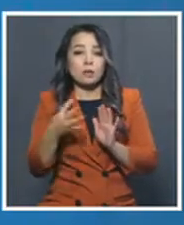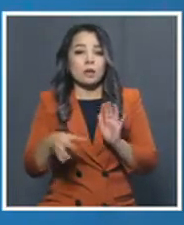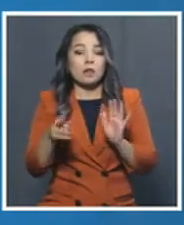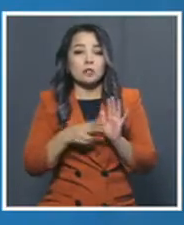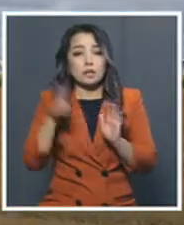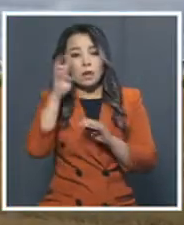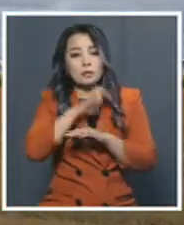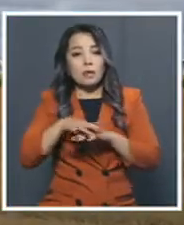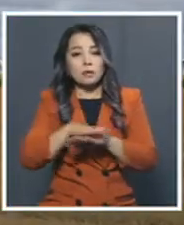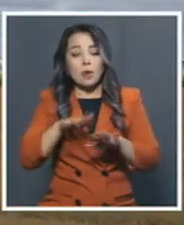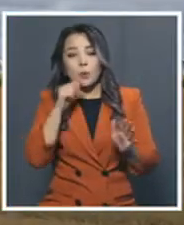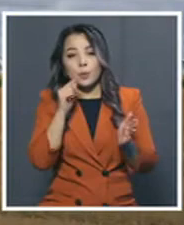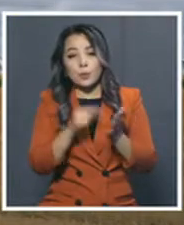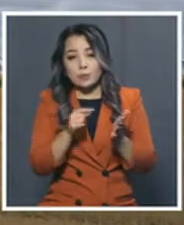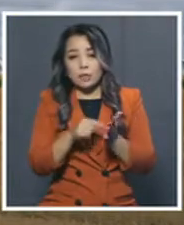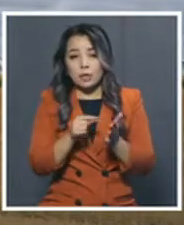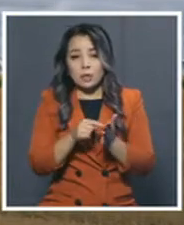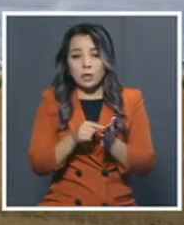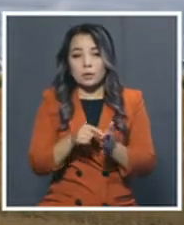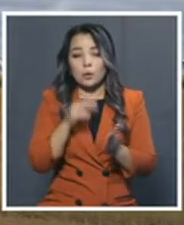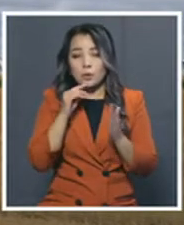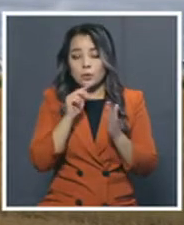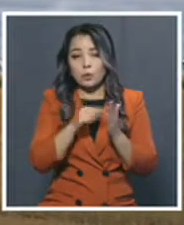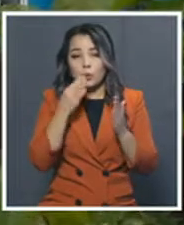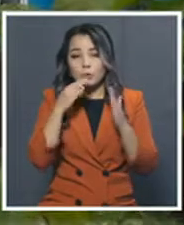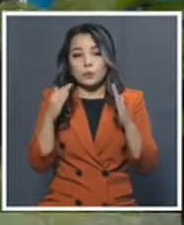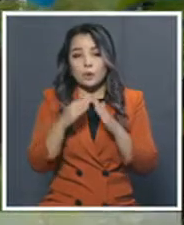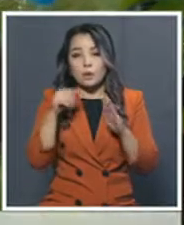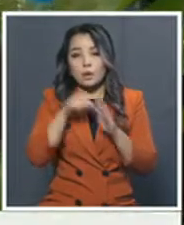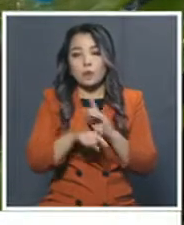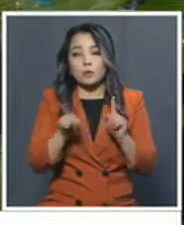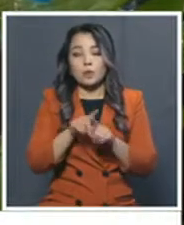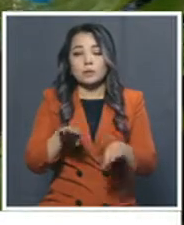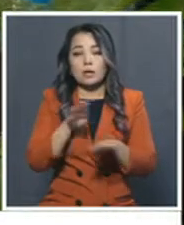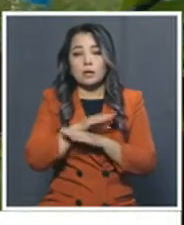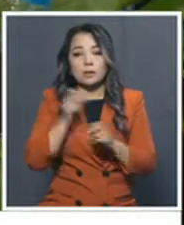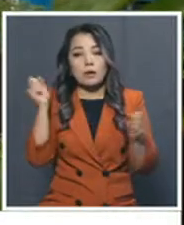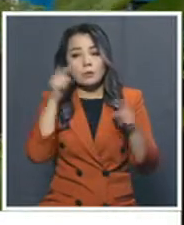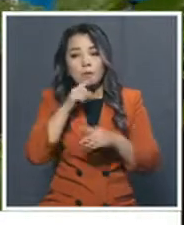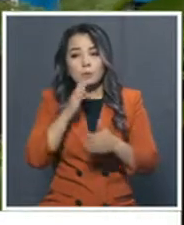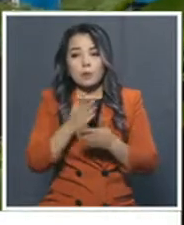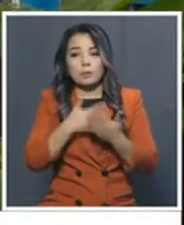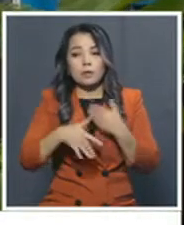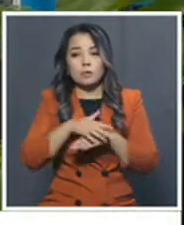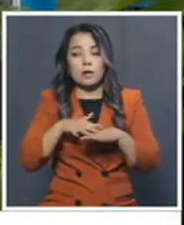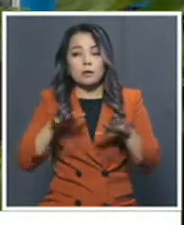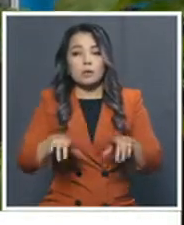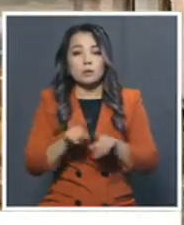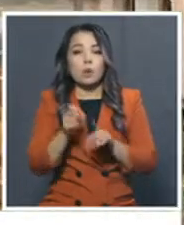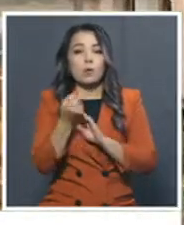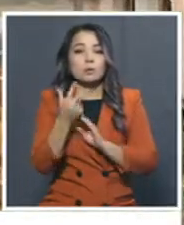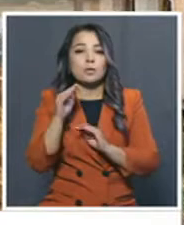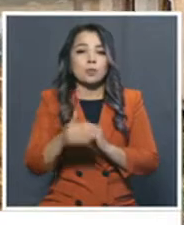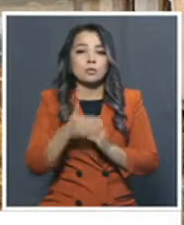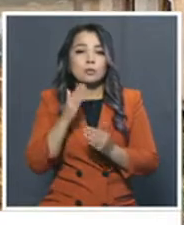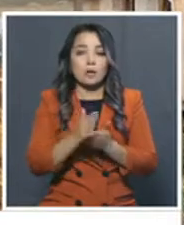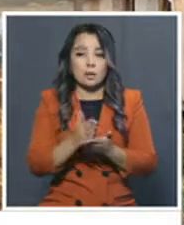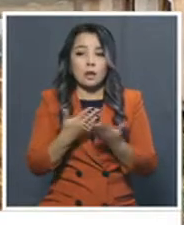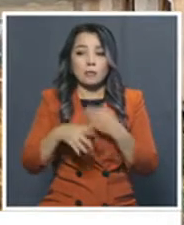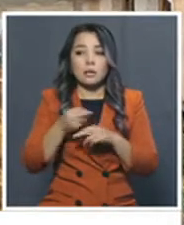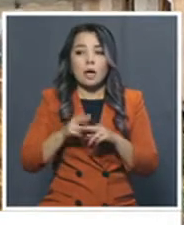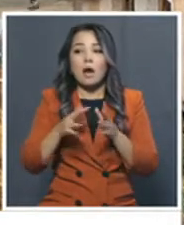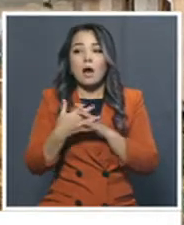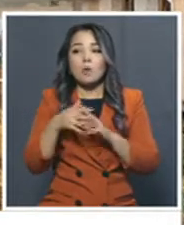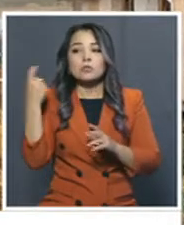47 елді мекенінде үй құстардың қырылғаны анықталған. Жеке ауылларда өлген қанаттылардың саны 13 мыңға жетіп отыр. Бұл туралы